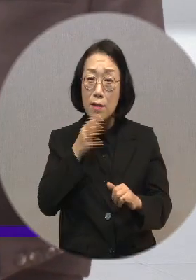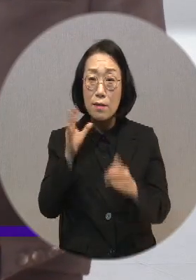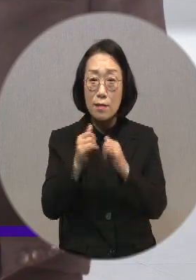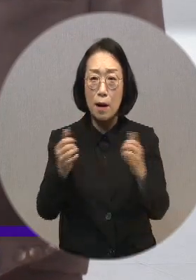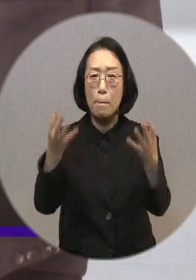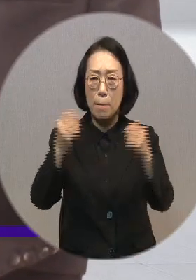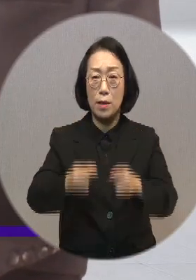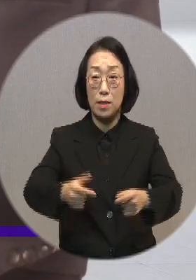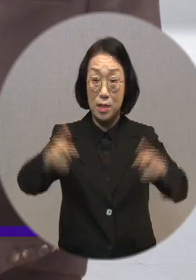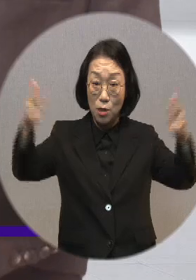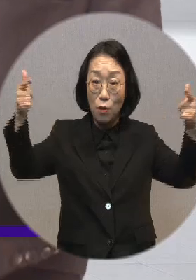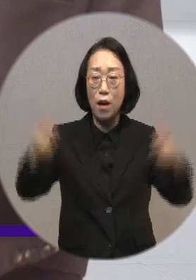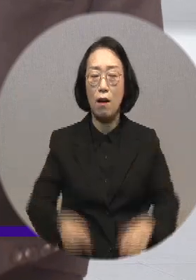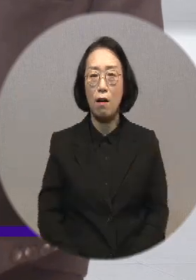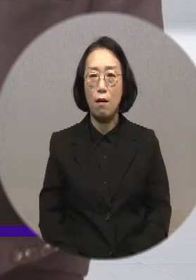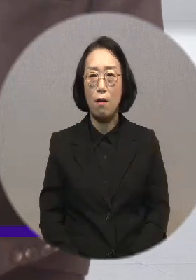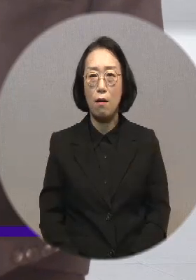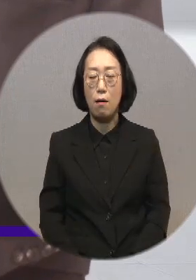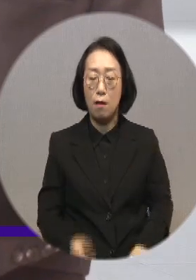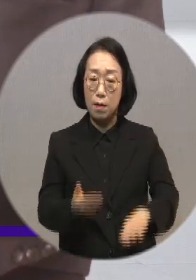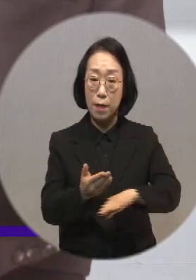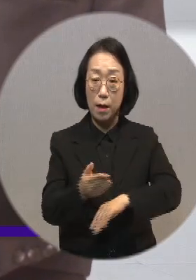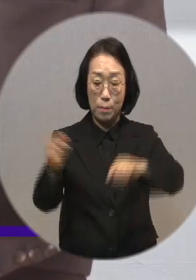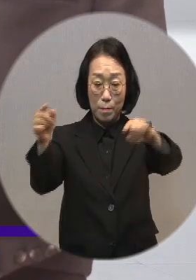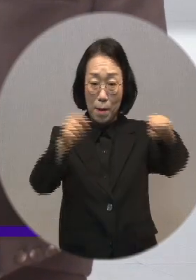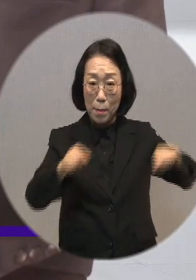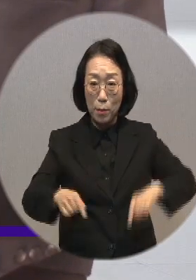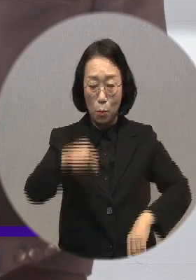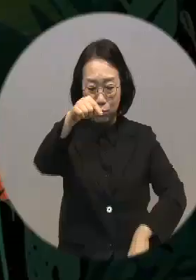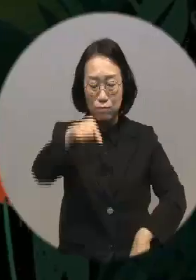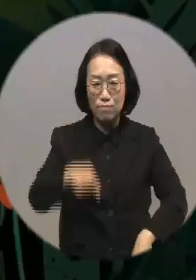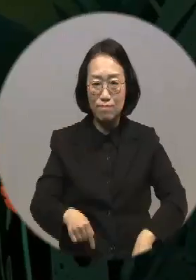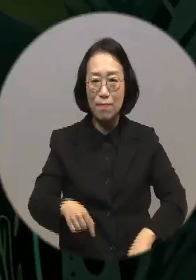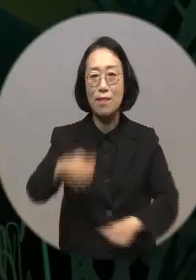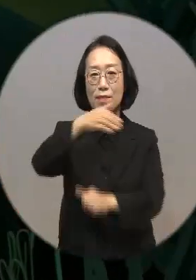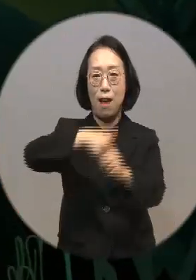진입했습니다. 한반도에는 어떤 변화가 있을까요?